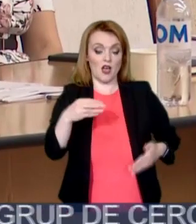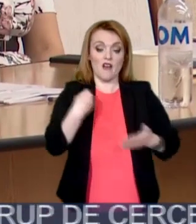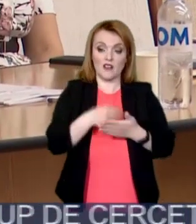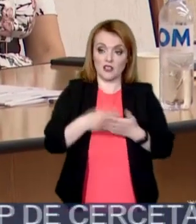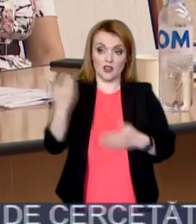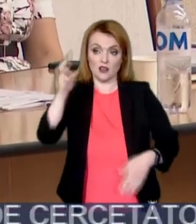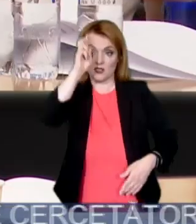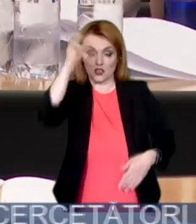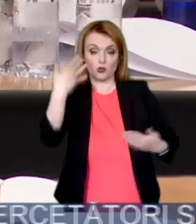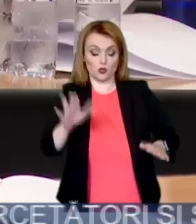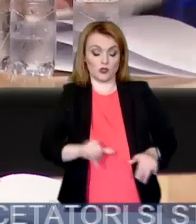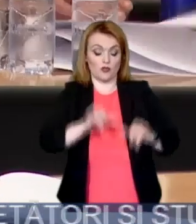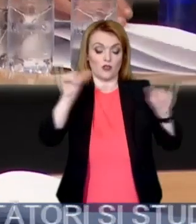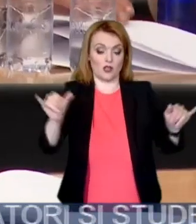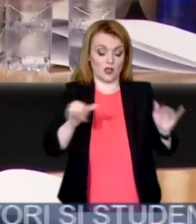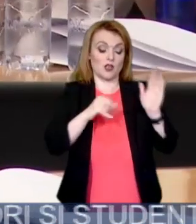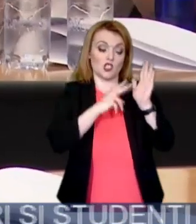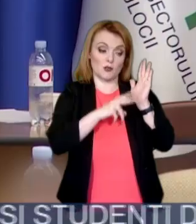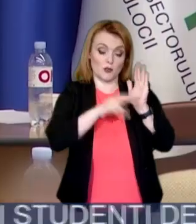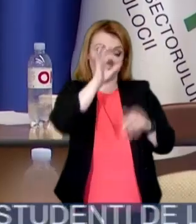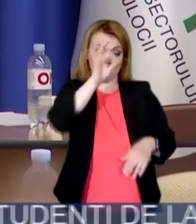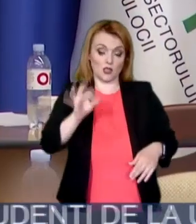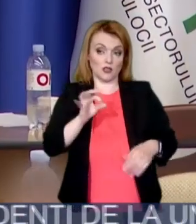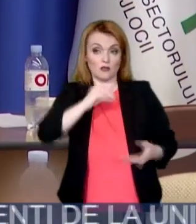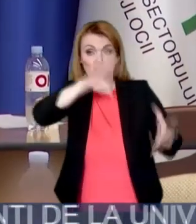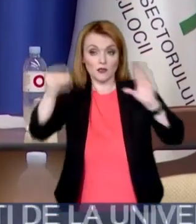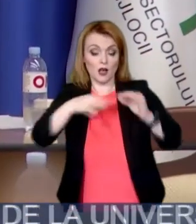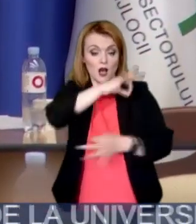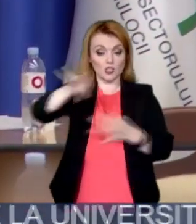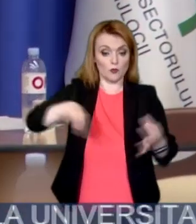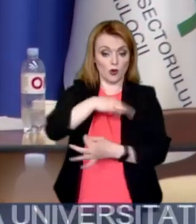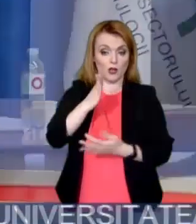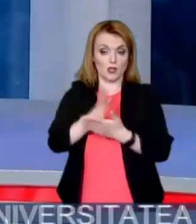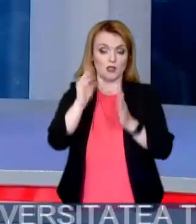finanțarea statului ajunge la 70% din valoarea proiectului investițional.